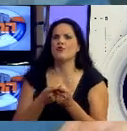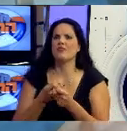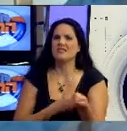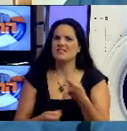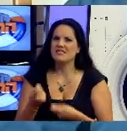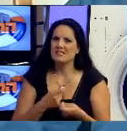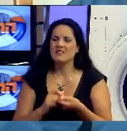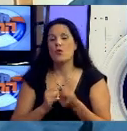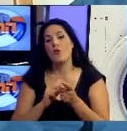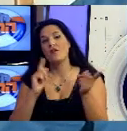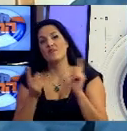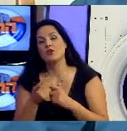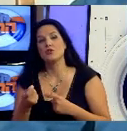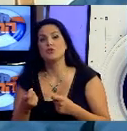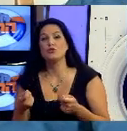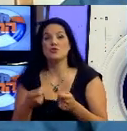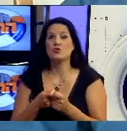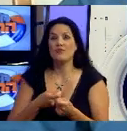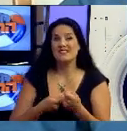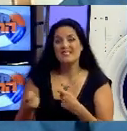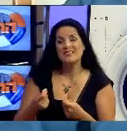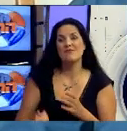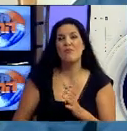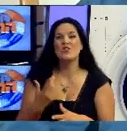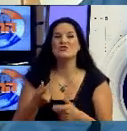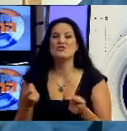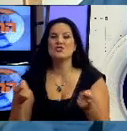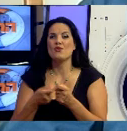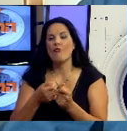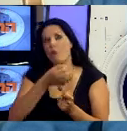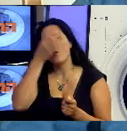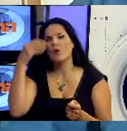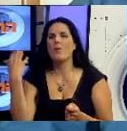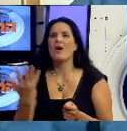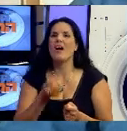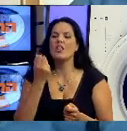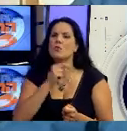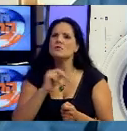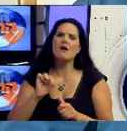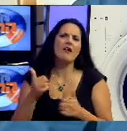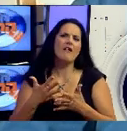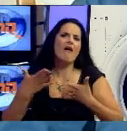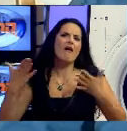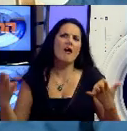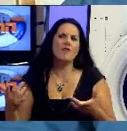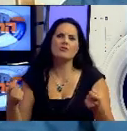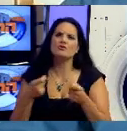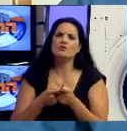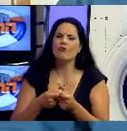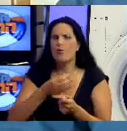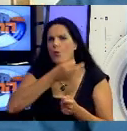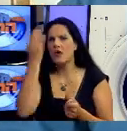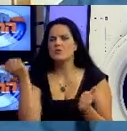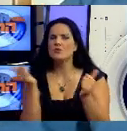ההפך ששיתוף עסקי מוליד לשיתוף גורל. היא לוקחת את הנושא הכי רחב של שיתוף גורל, והוא הזוגיות ודנה בו. היא